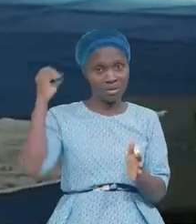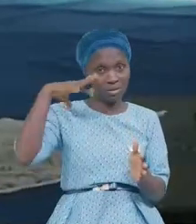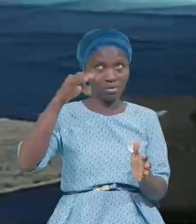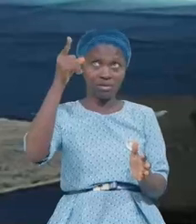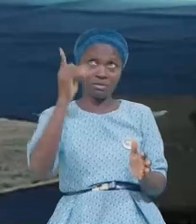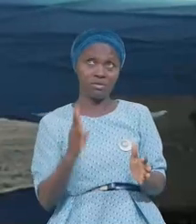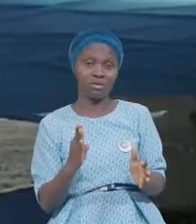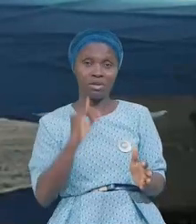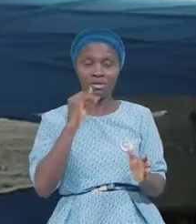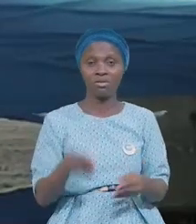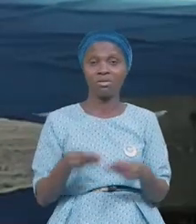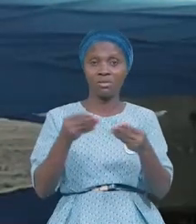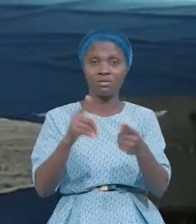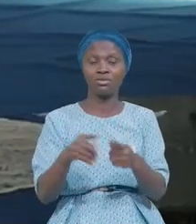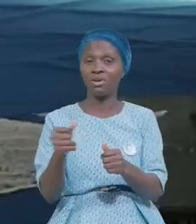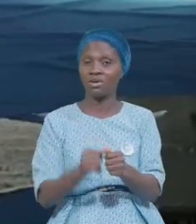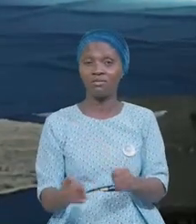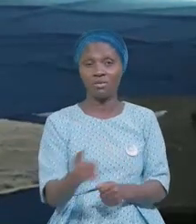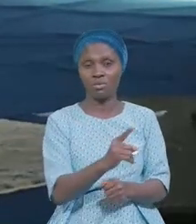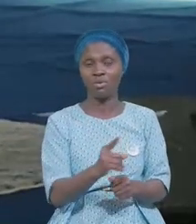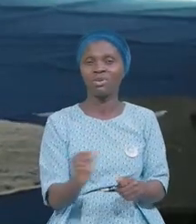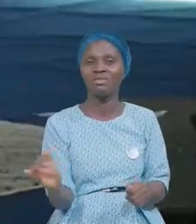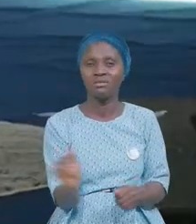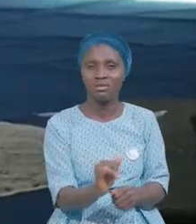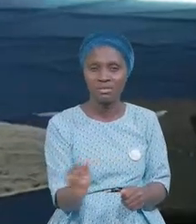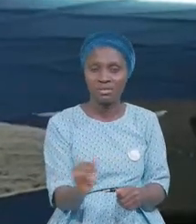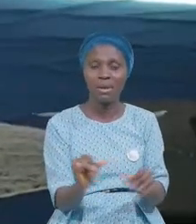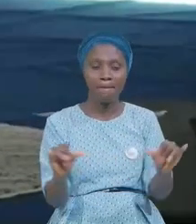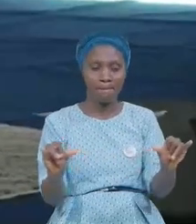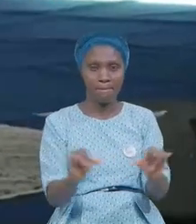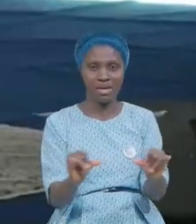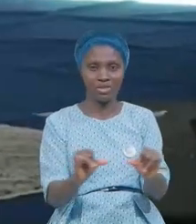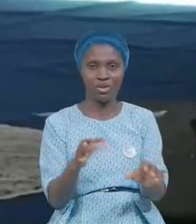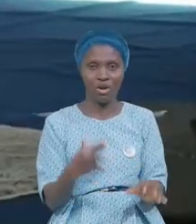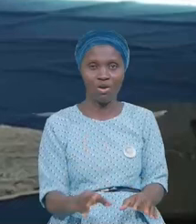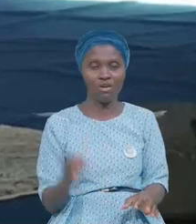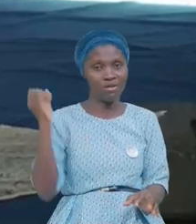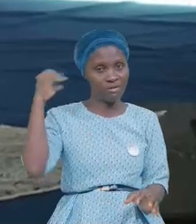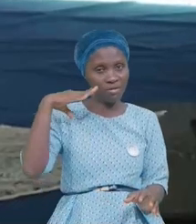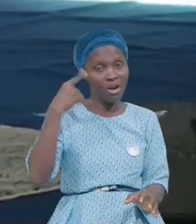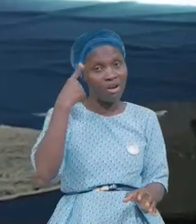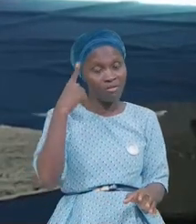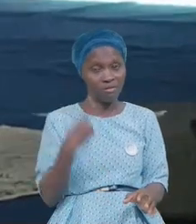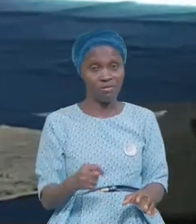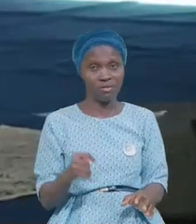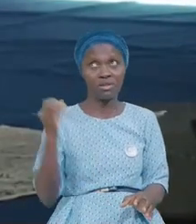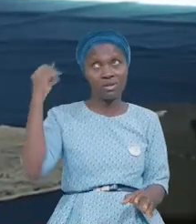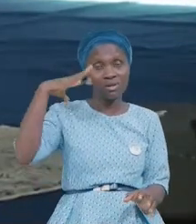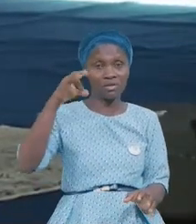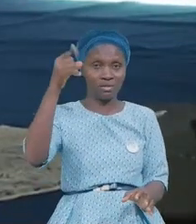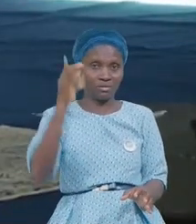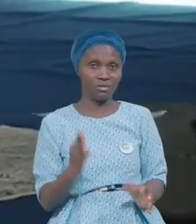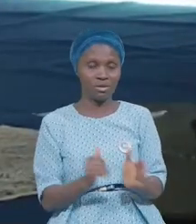Car la grâce de Dieu a été donnée à tous. La même mesure de grâce. Car la grâce de Dieu, source